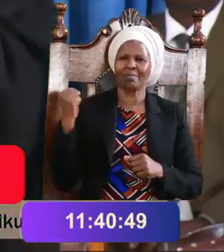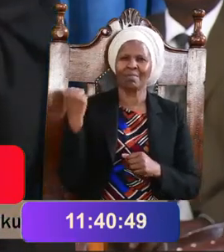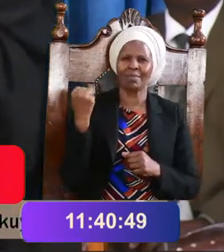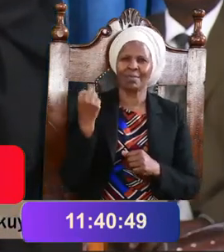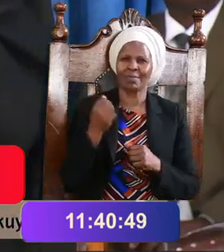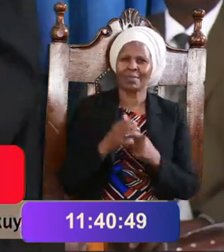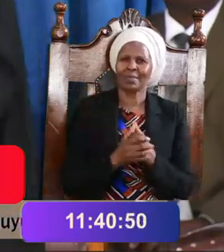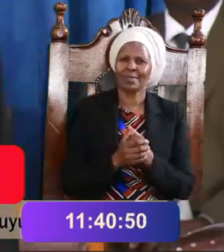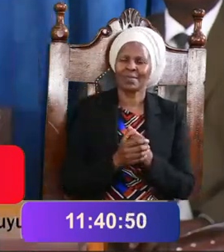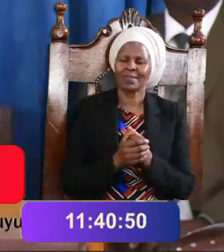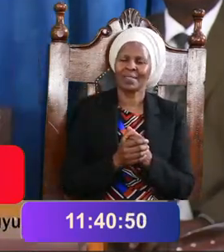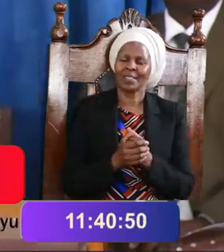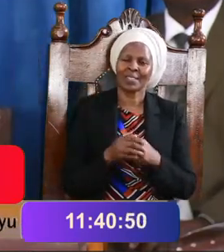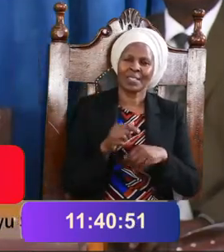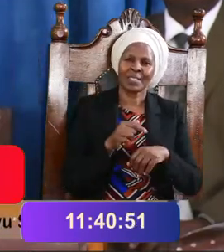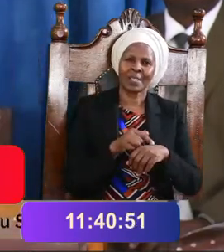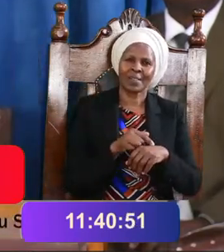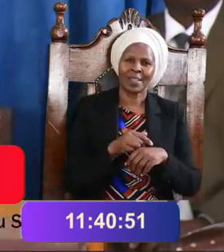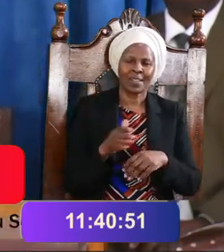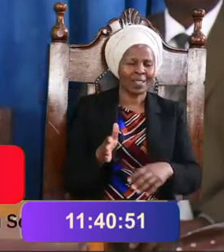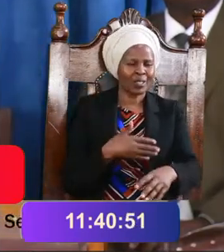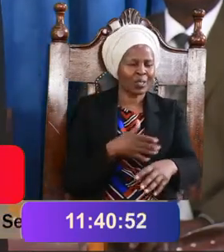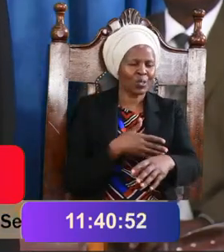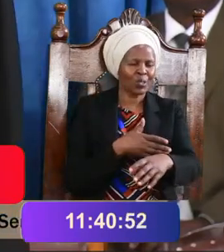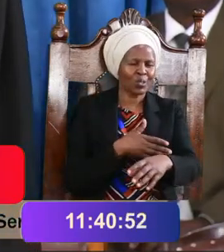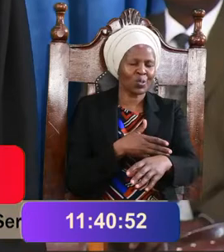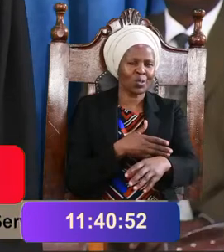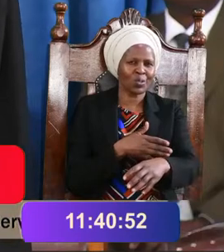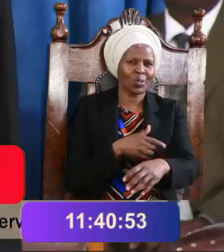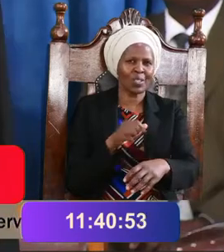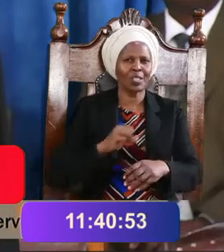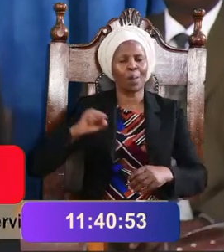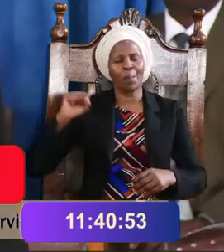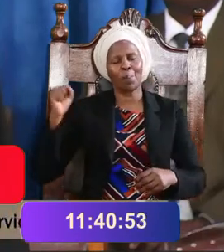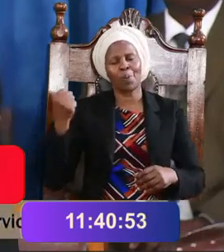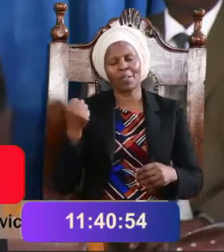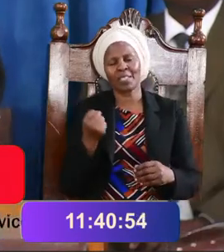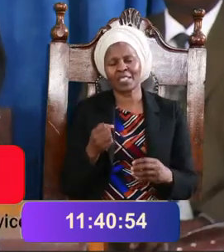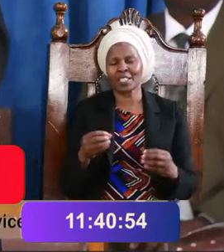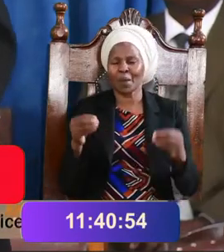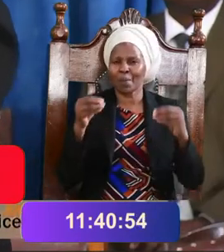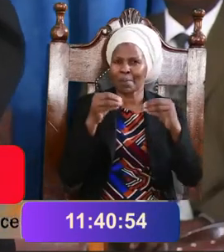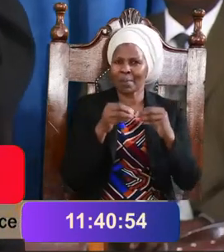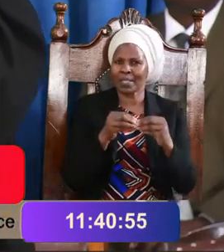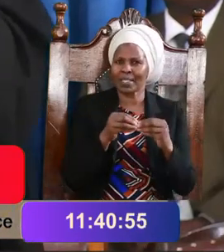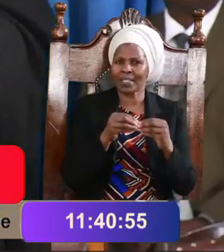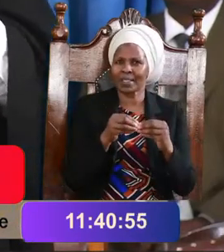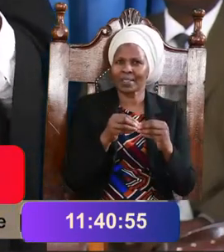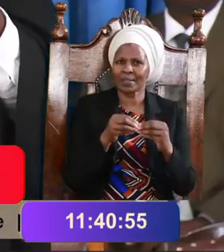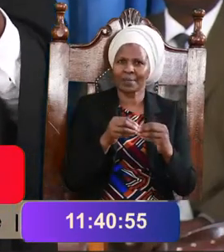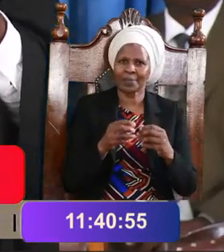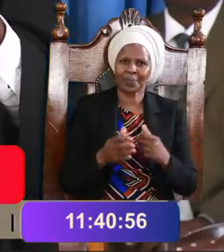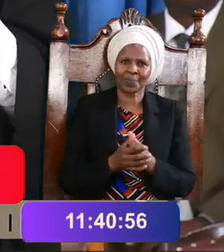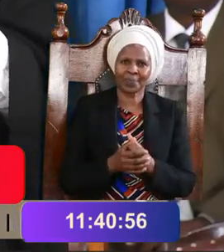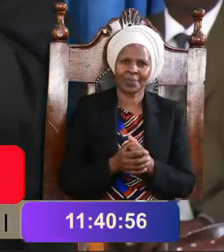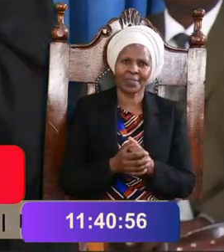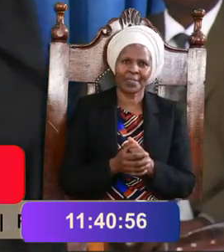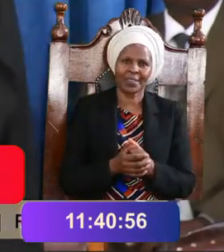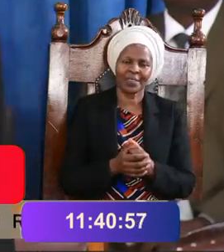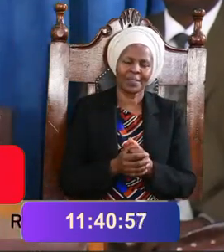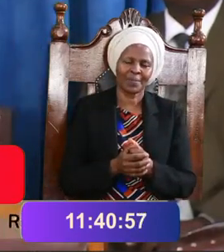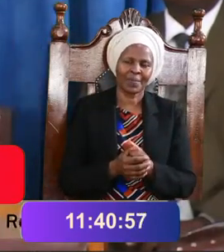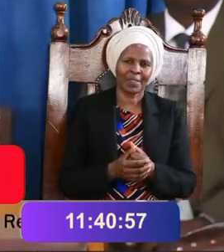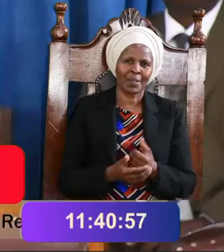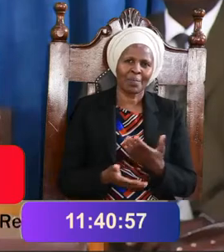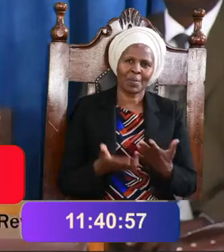Wajua hiyo wimbo inaimbwa sana katika mikutano ya siasa kusema yote yawezekana bila depending na ile kama